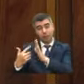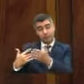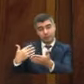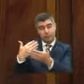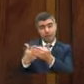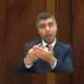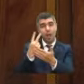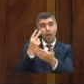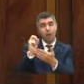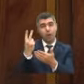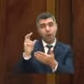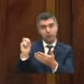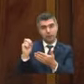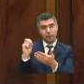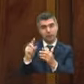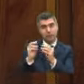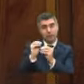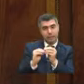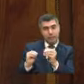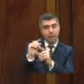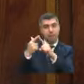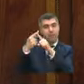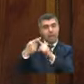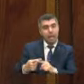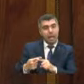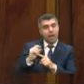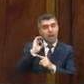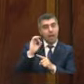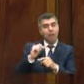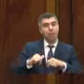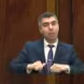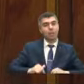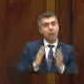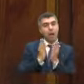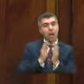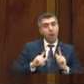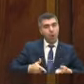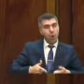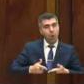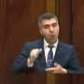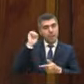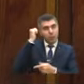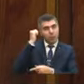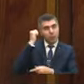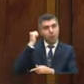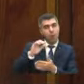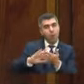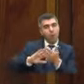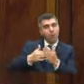المشروع القانوني اللي عندكم ارتفعت الميزانية ديال القطاع التربية والتكوين في